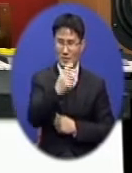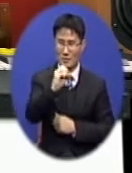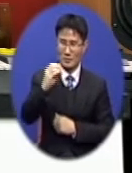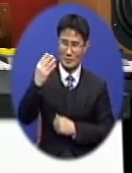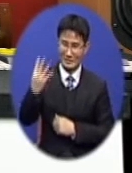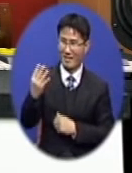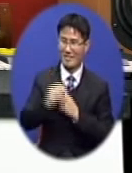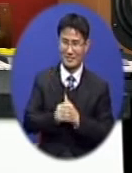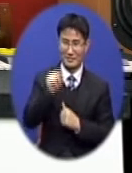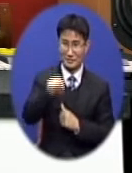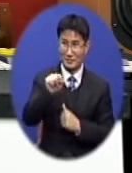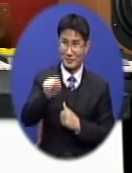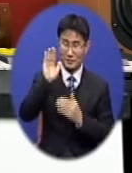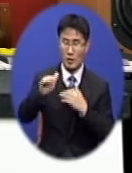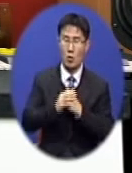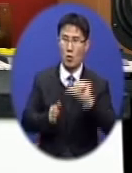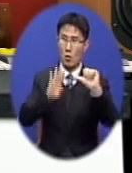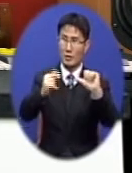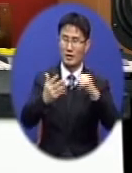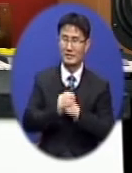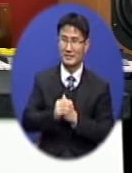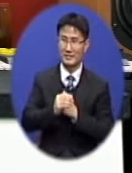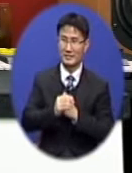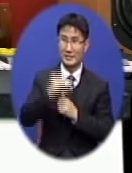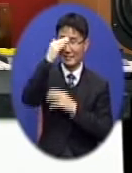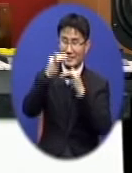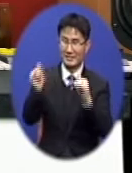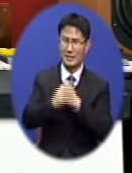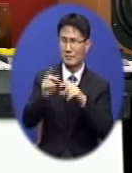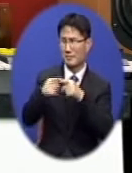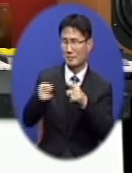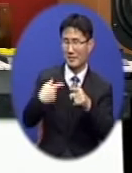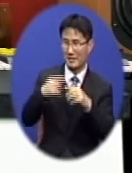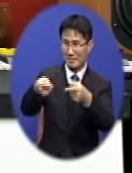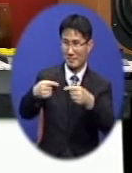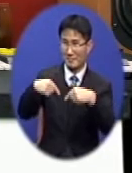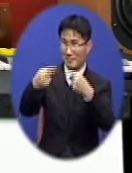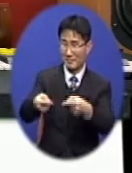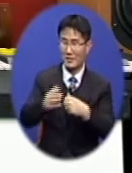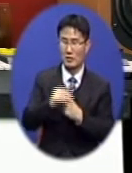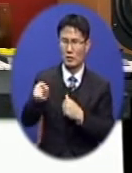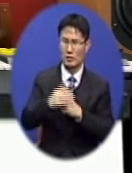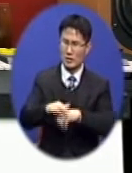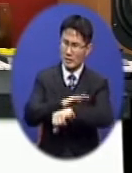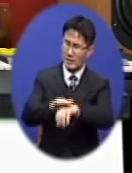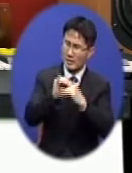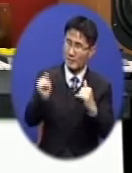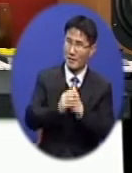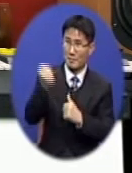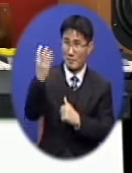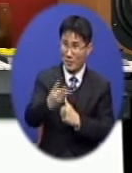1004번 거기서 5번 예, 시청자 심사로 들어오셔서 잘 부른 참여자의 번호 못 부른 참여자